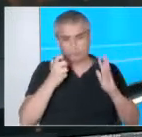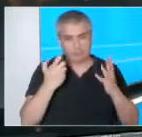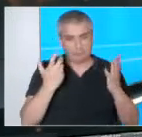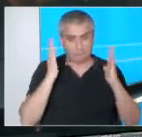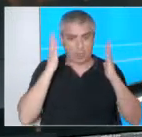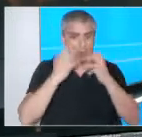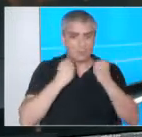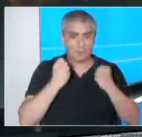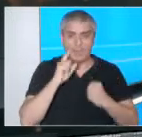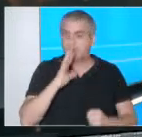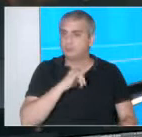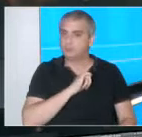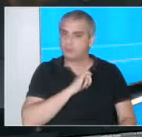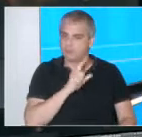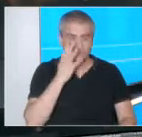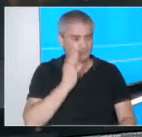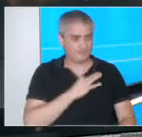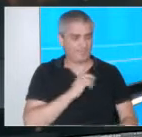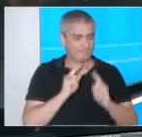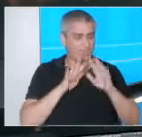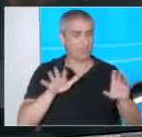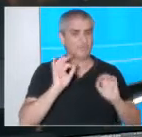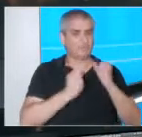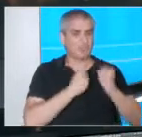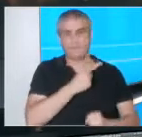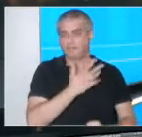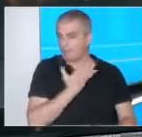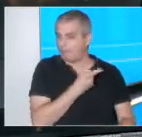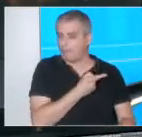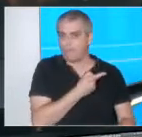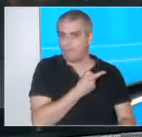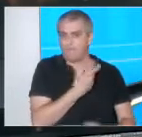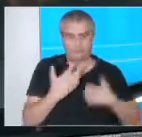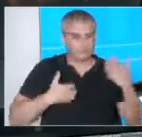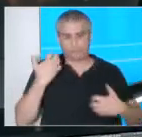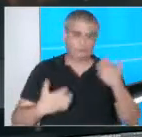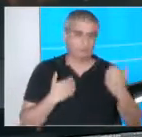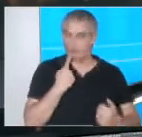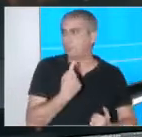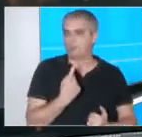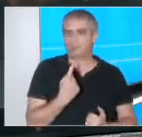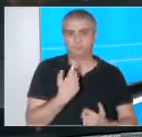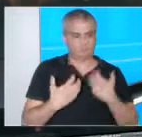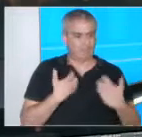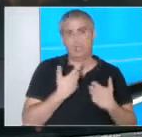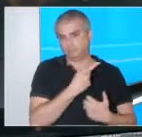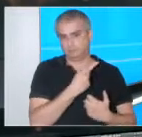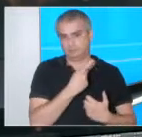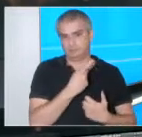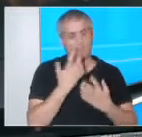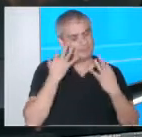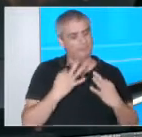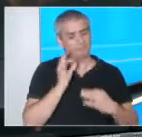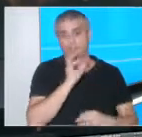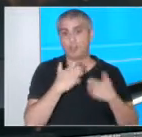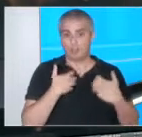כזו דרמה. אבל מה שמעניין זה שים לב לתופעה של מרץ. איך הם ככה זוהמים, אומרים את מילות הכעס, מה שנקרא מילות הנימוסין